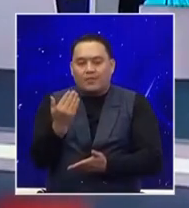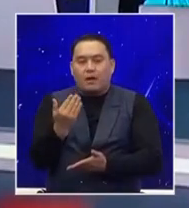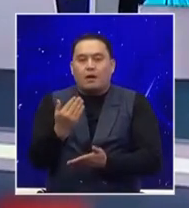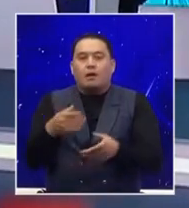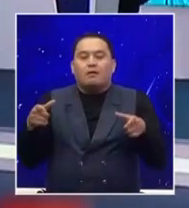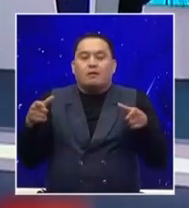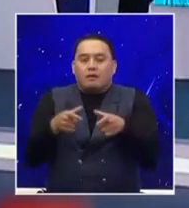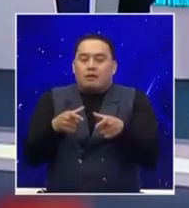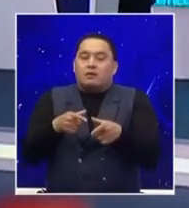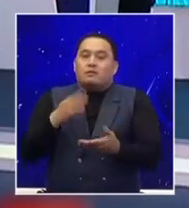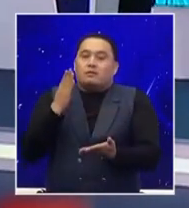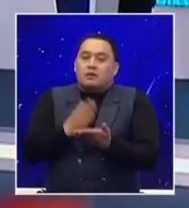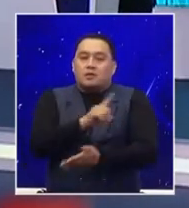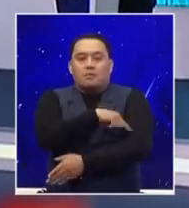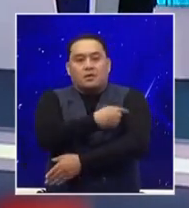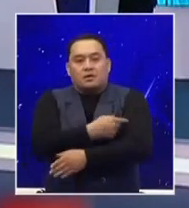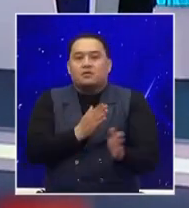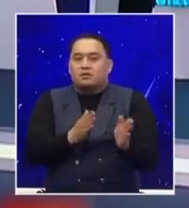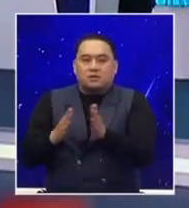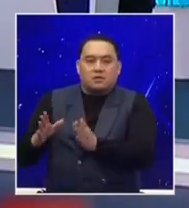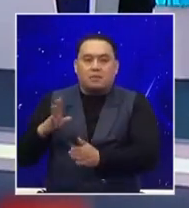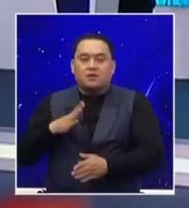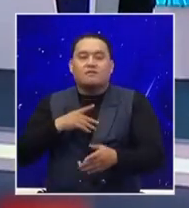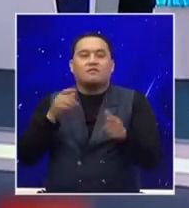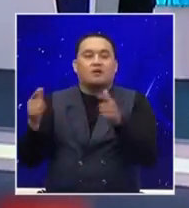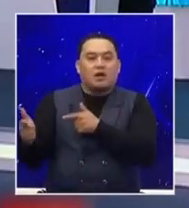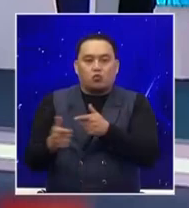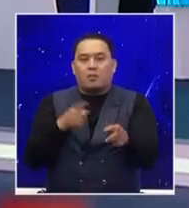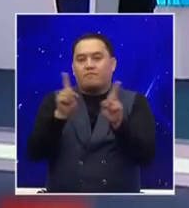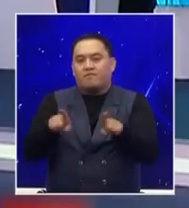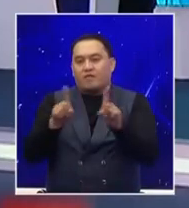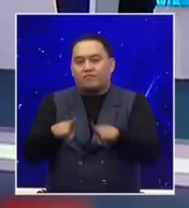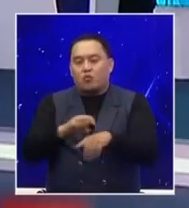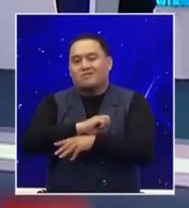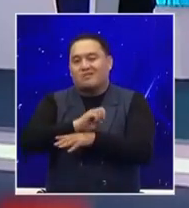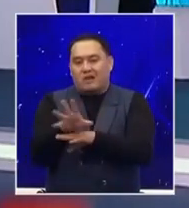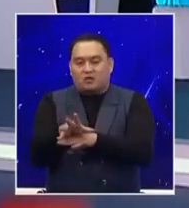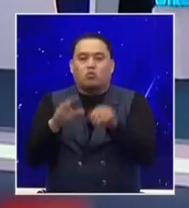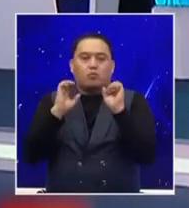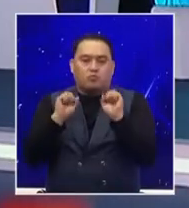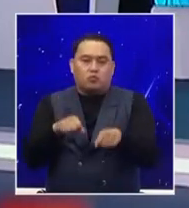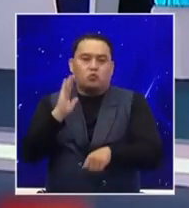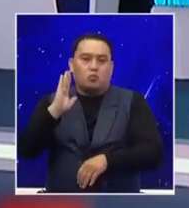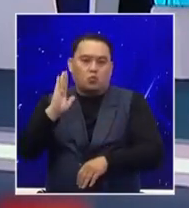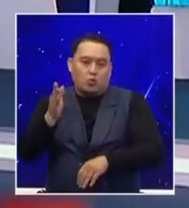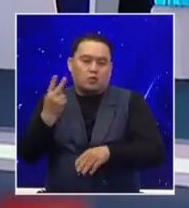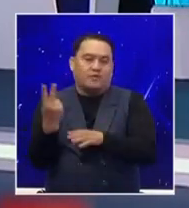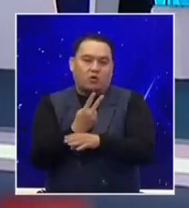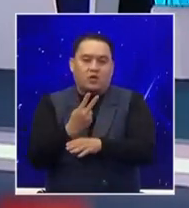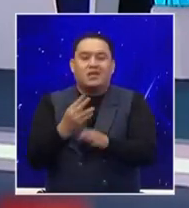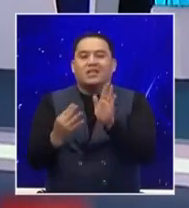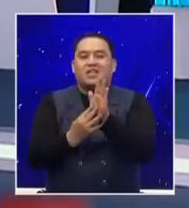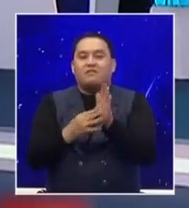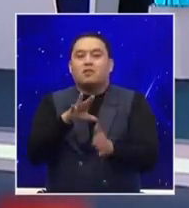обнажила недостатки нашей медицинской системы. Вот сейчас готовимся к возможной второй волне коронавируса. Как вы уточнили, почти 9 миллиардов